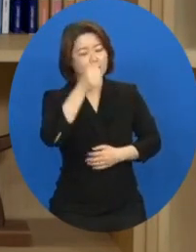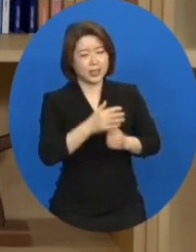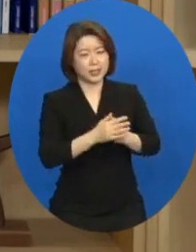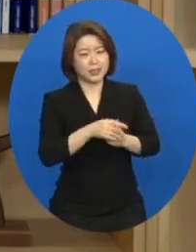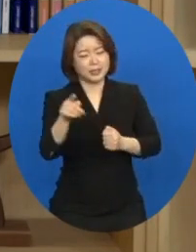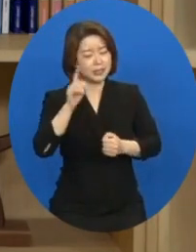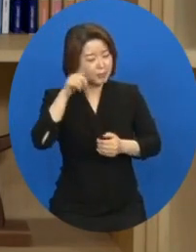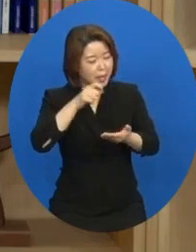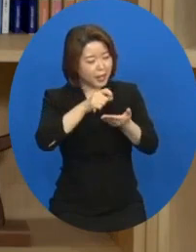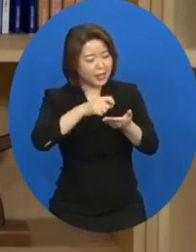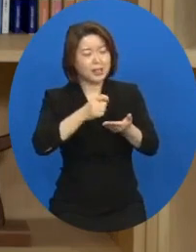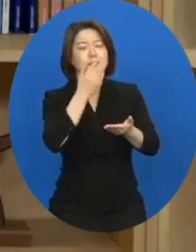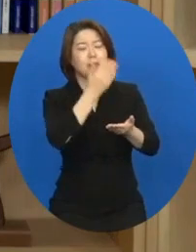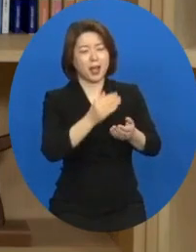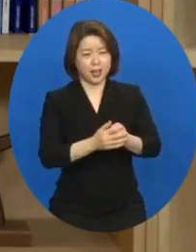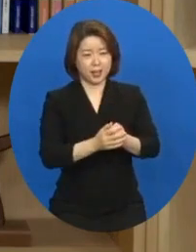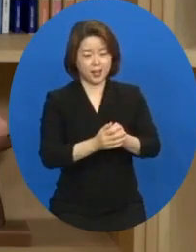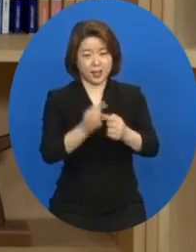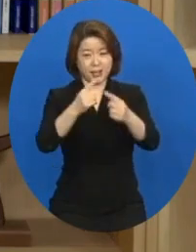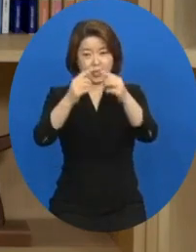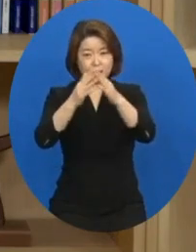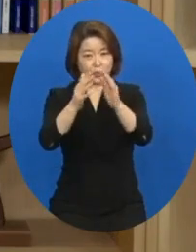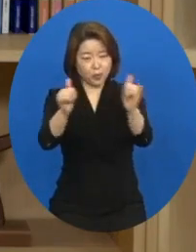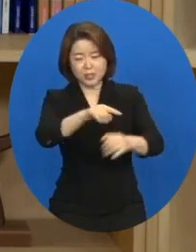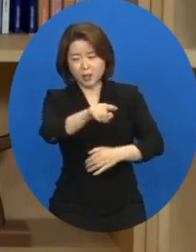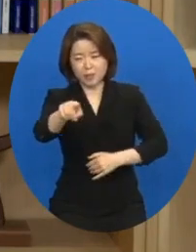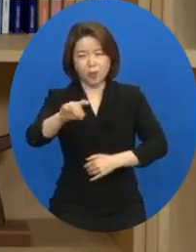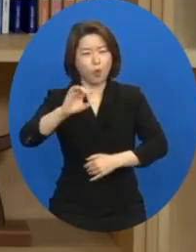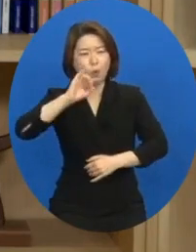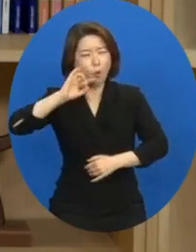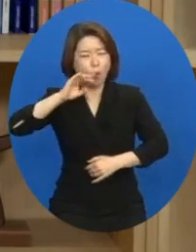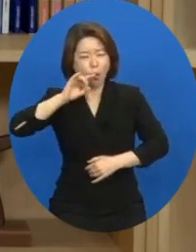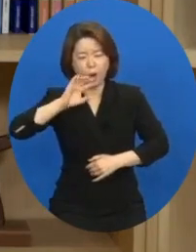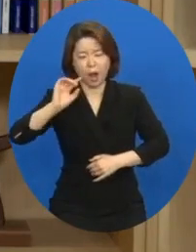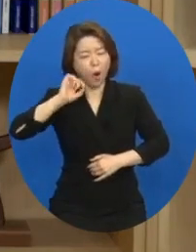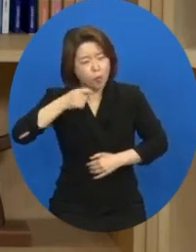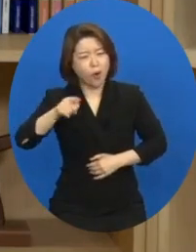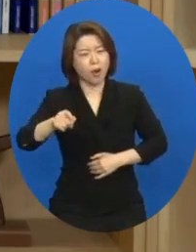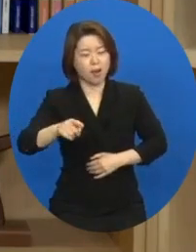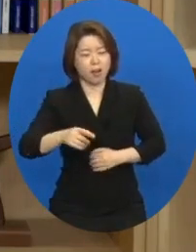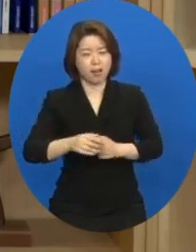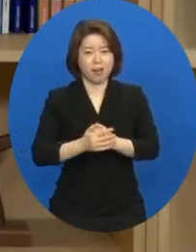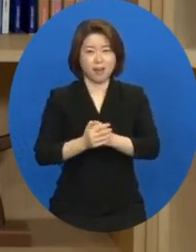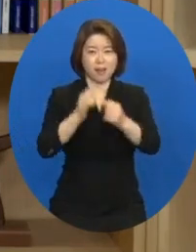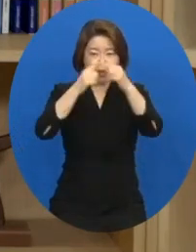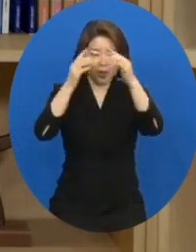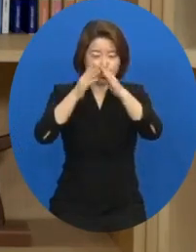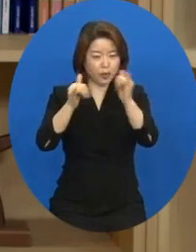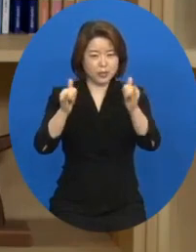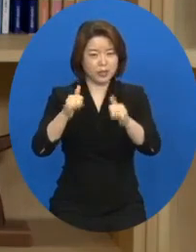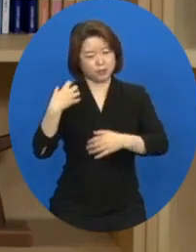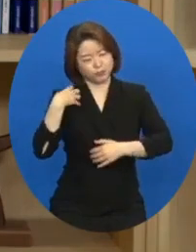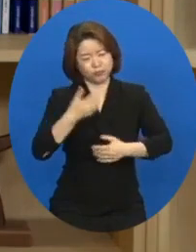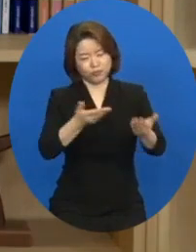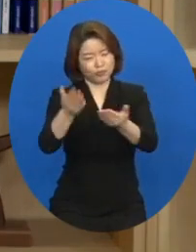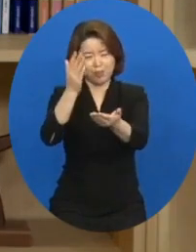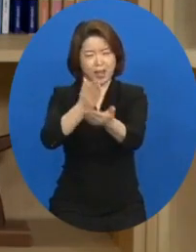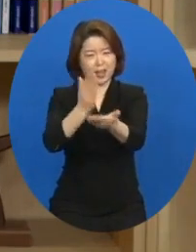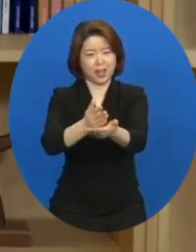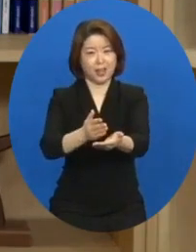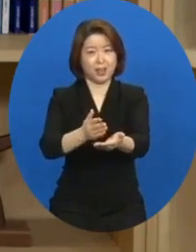쓰는 거지 교인들에게 는 그건 불가능한 일입니다 괜히 교인들에게 부담 주지 마세요